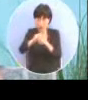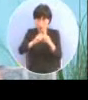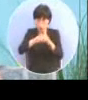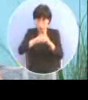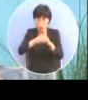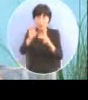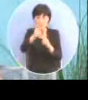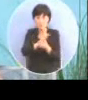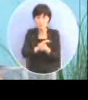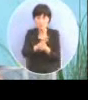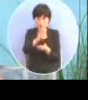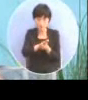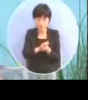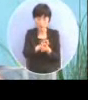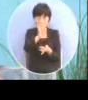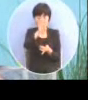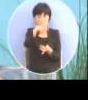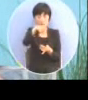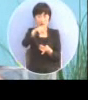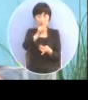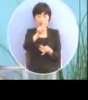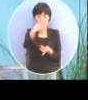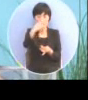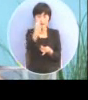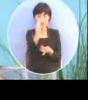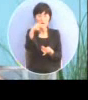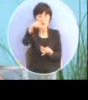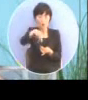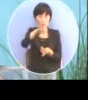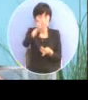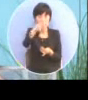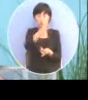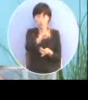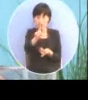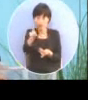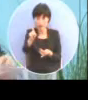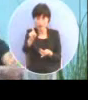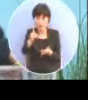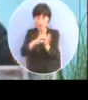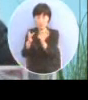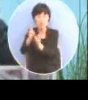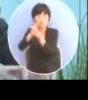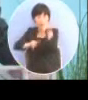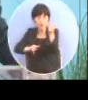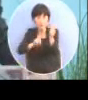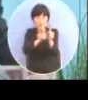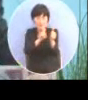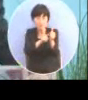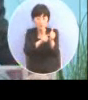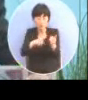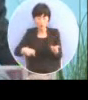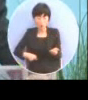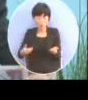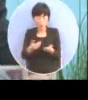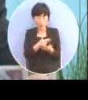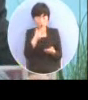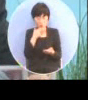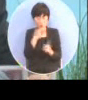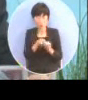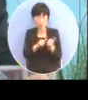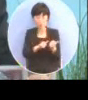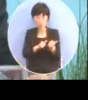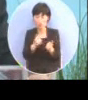가룟 유다는 회개 안 했기 때문에 죽었다. 이렇게 한대. 아닙니다. Bởi vì Phi-rơ hối cải, còn Judas Iscariot không hối cải cho nên đã chết. Không phải như vậy